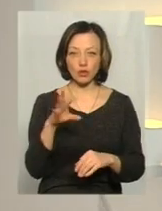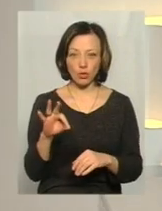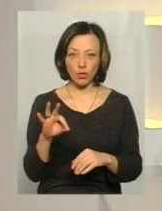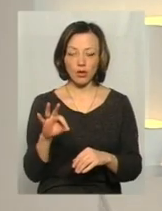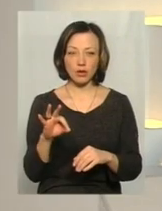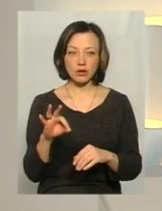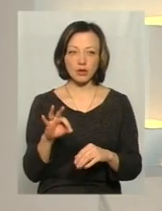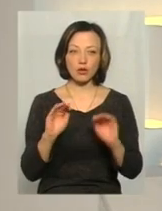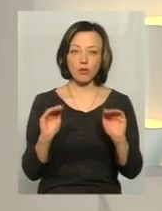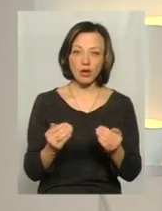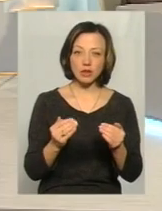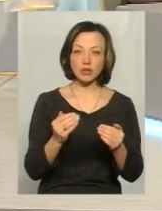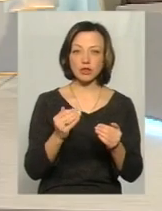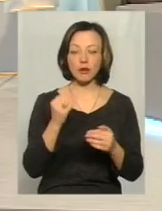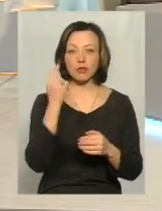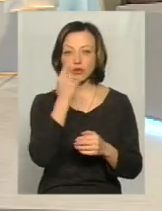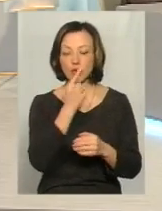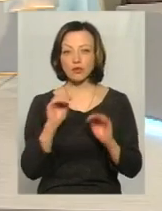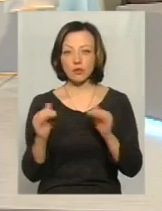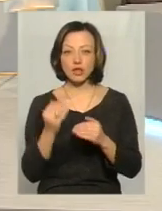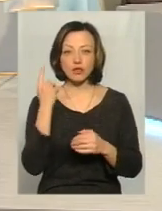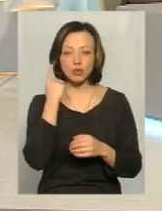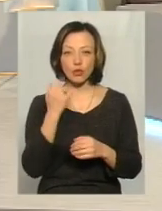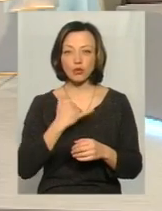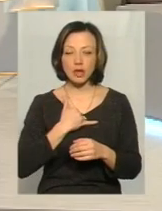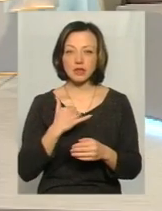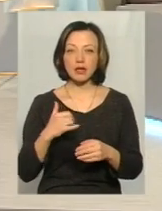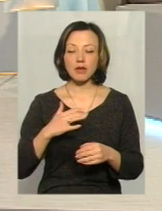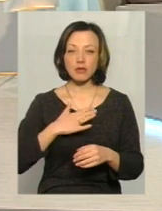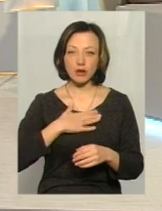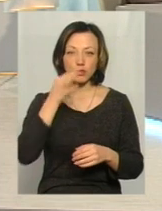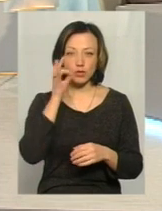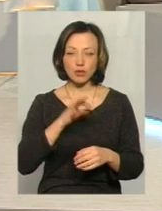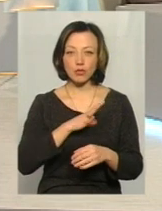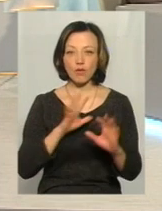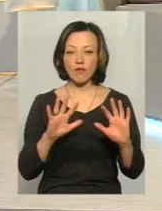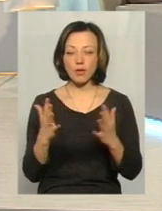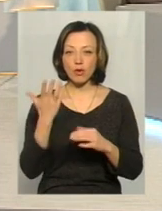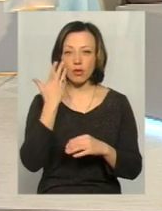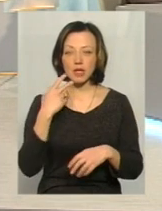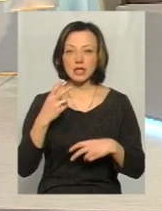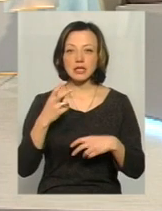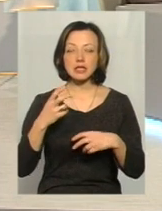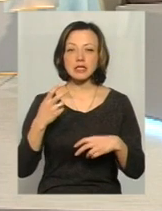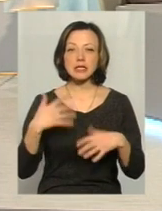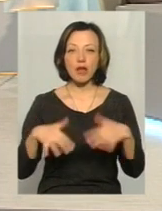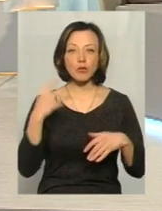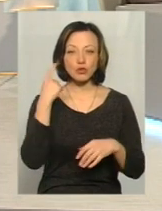з обмеженням зору, з обмеженням слуху? Можливо. Ви знаєте, в нас на нашій практиці був випадок, коли слабочуюча